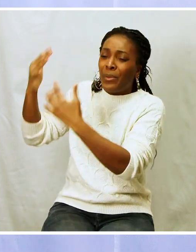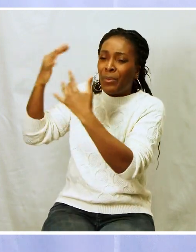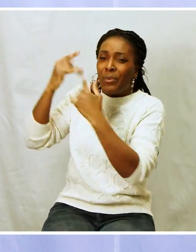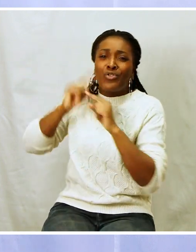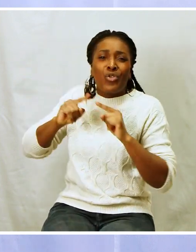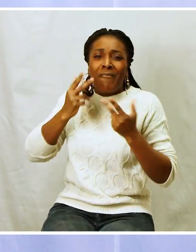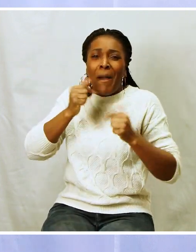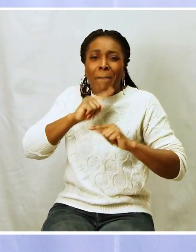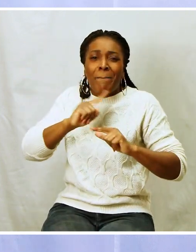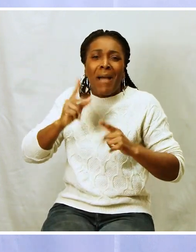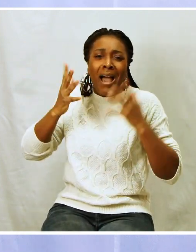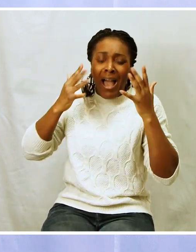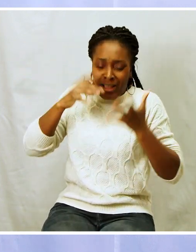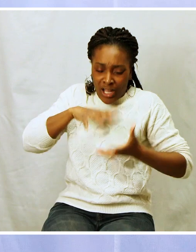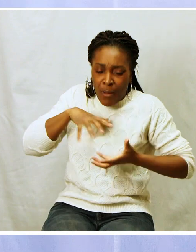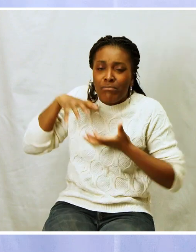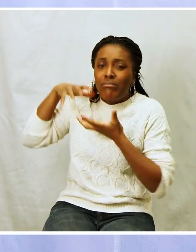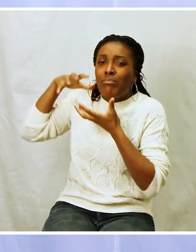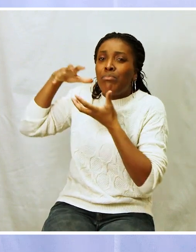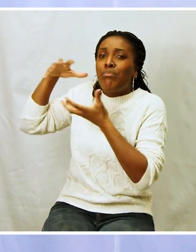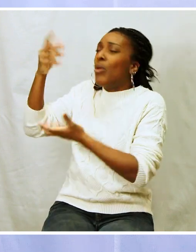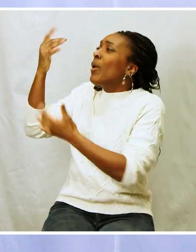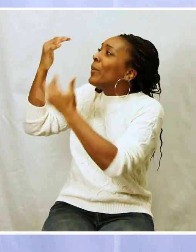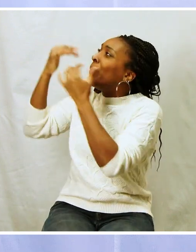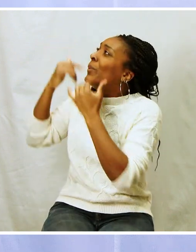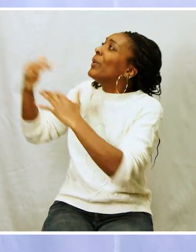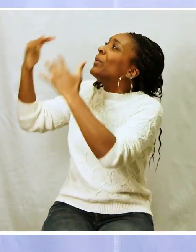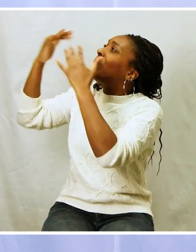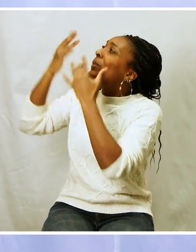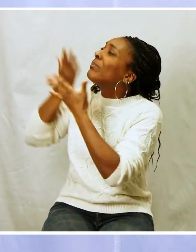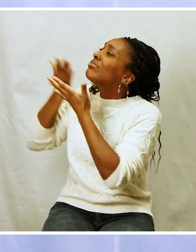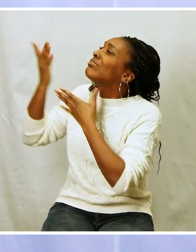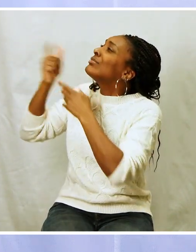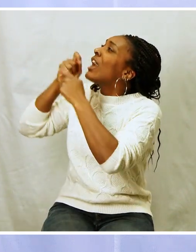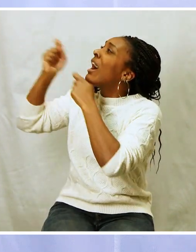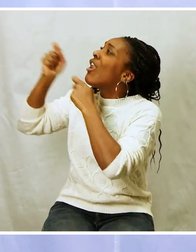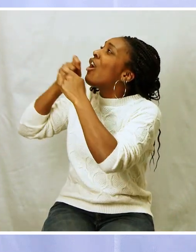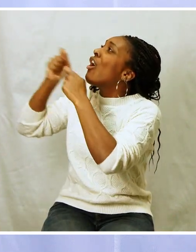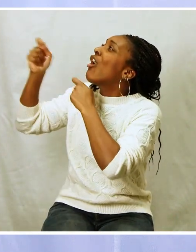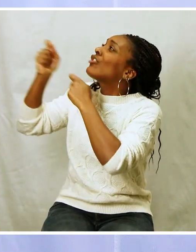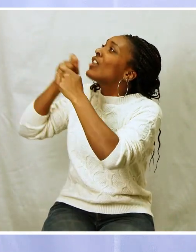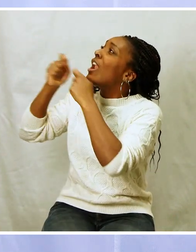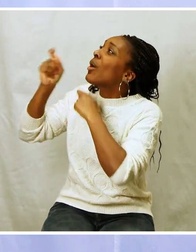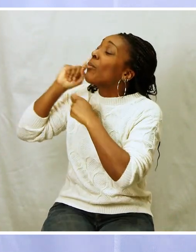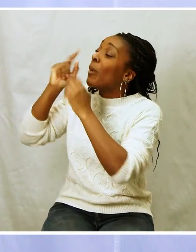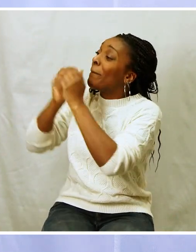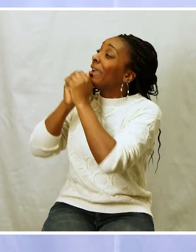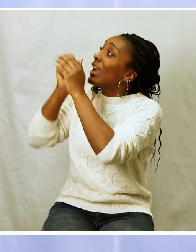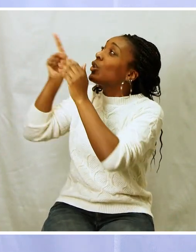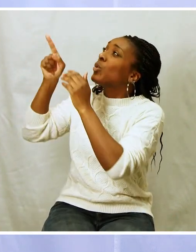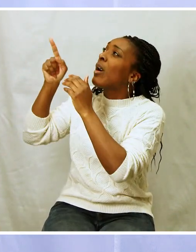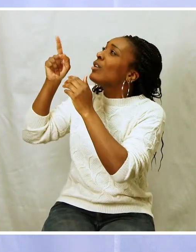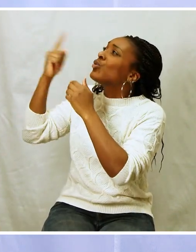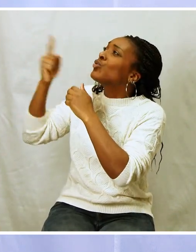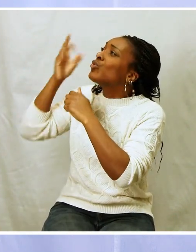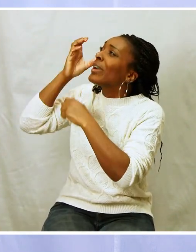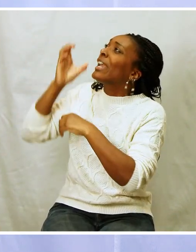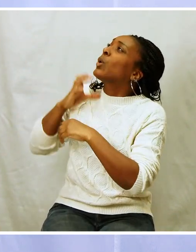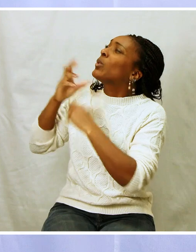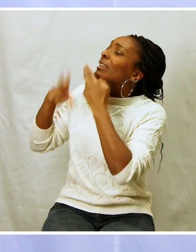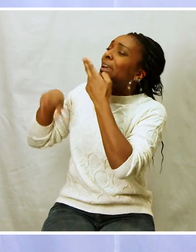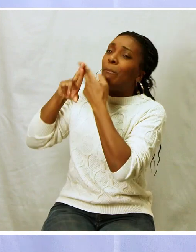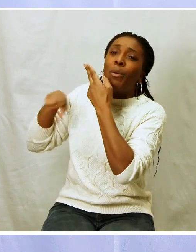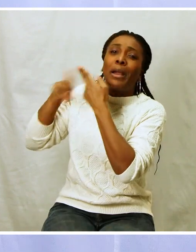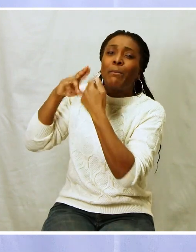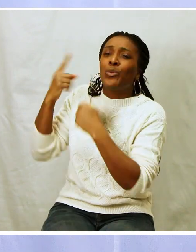va, ce qui ne va pas, à dialoguer avec toi, Seigneur, à nous attendre à toi, parce que, Seigneur, notre Dieu, tu entends nos prières et tu réponds toujours. Merci